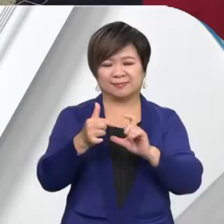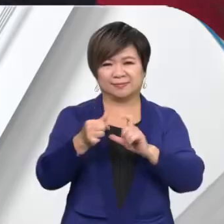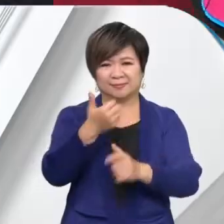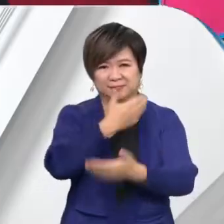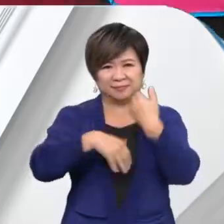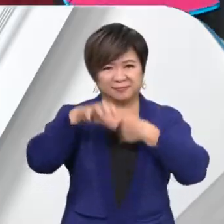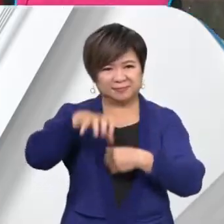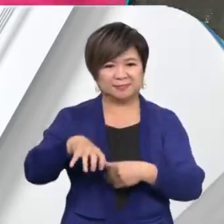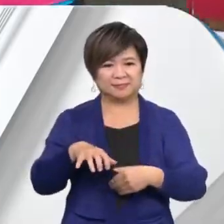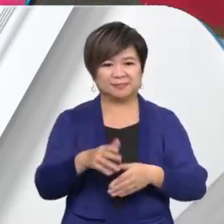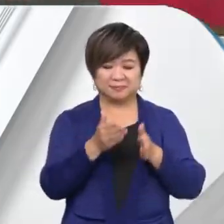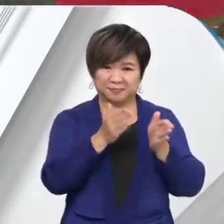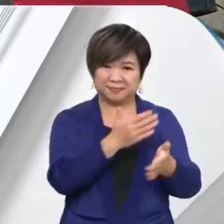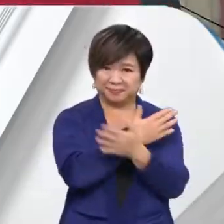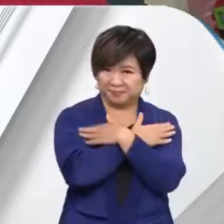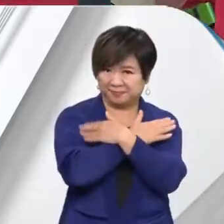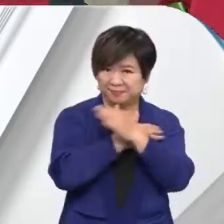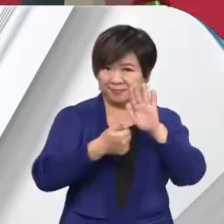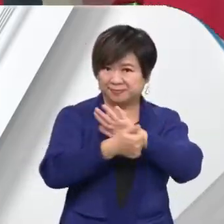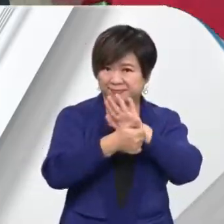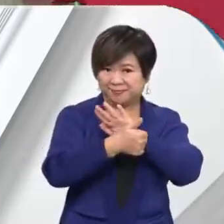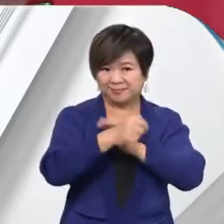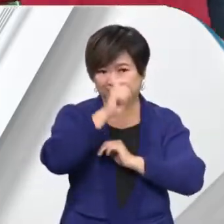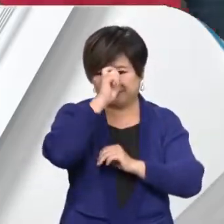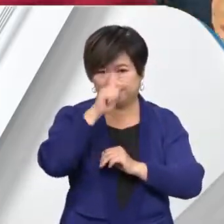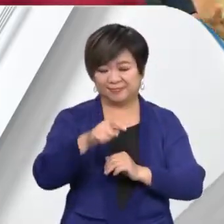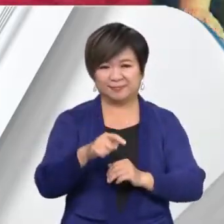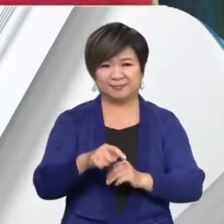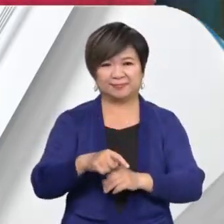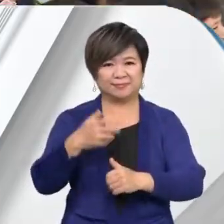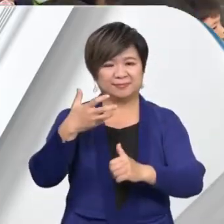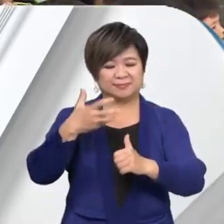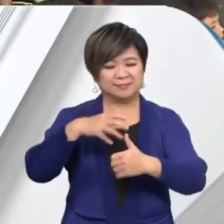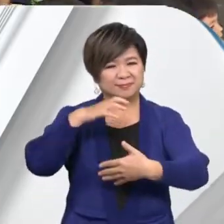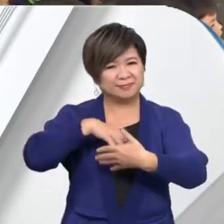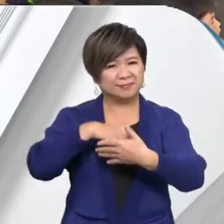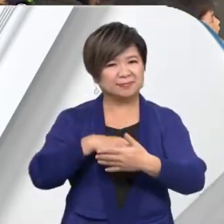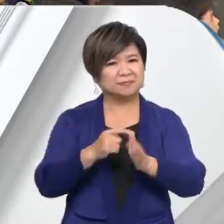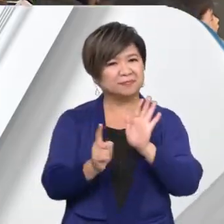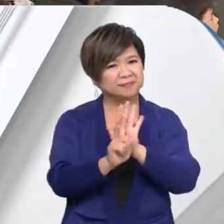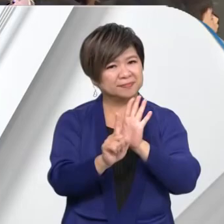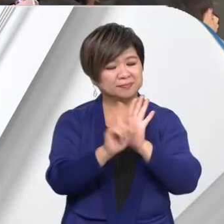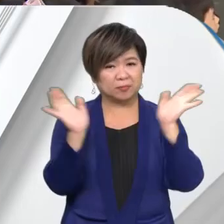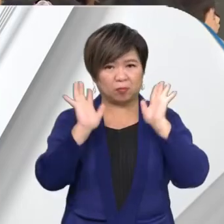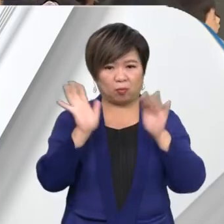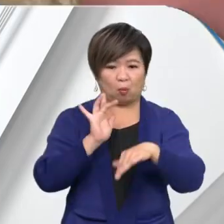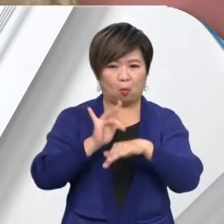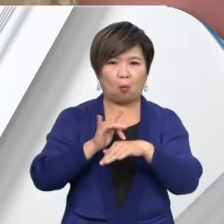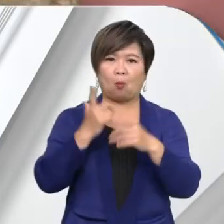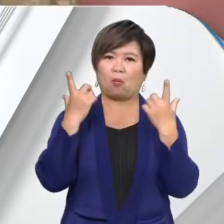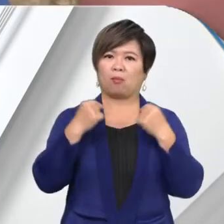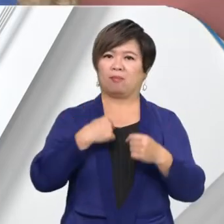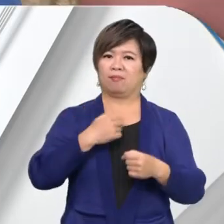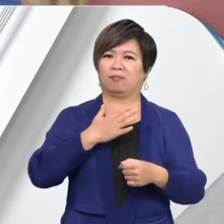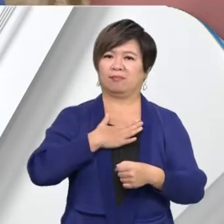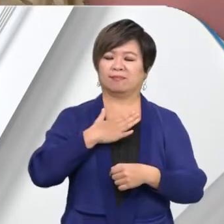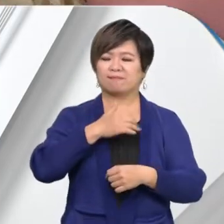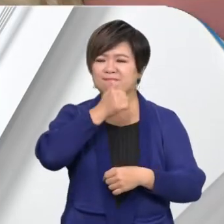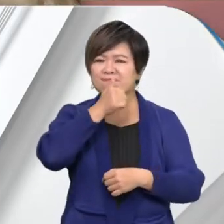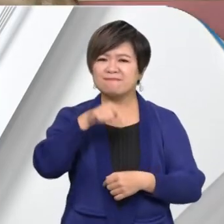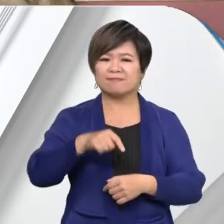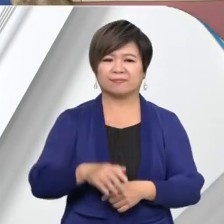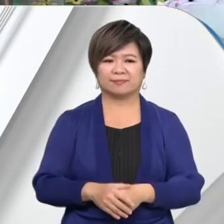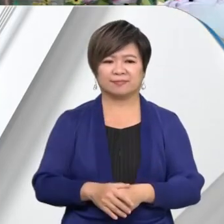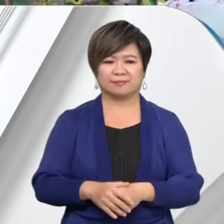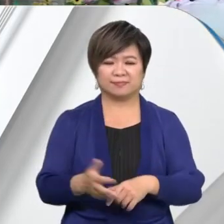当地的幼稚园演出，希望经由戏剧内容的传达，让小朋友更加认识自家沙琪的特色。 谈到